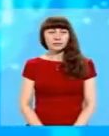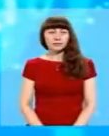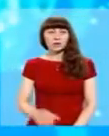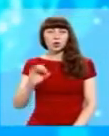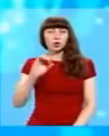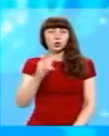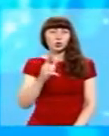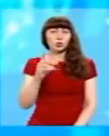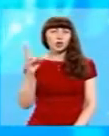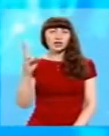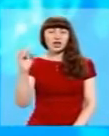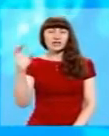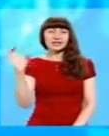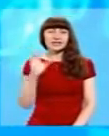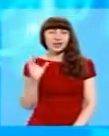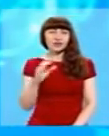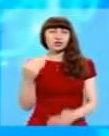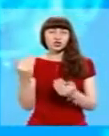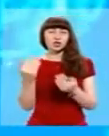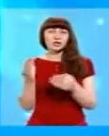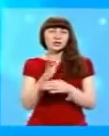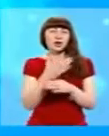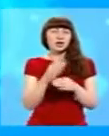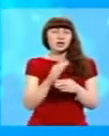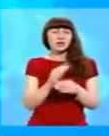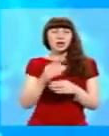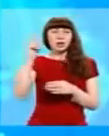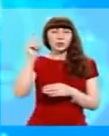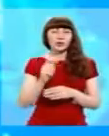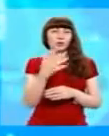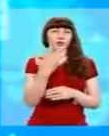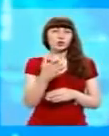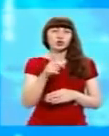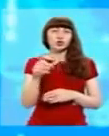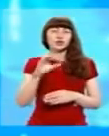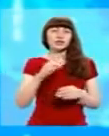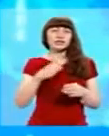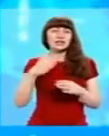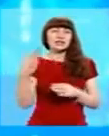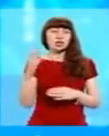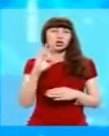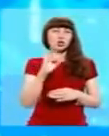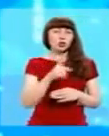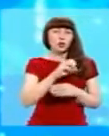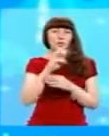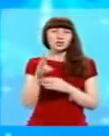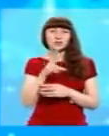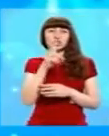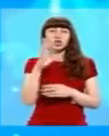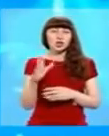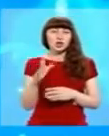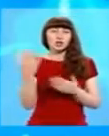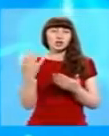Оңтүстіктен солтүстікке облысымызда қоныстандыру жұмысы қарқынды. 500-ден астам адам оңтүстік өңірлерден көшіп келді. Олар